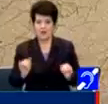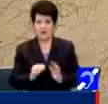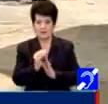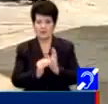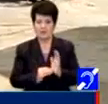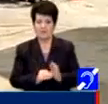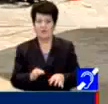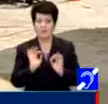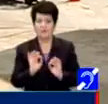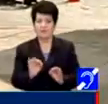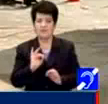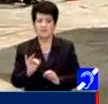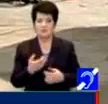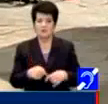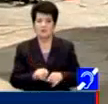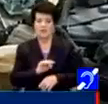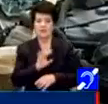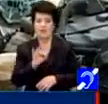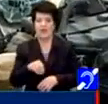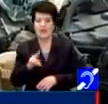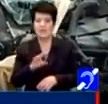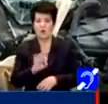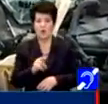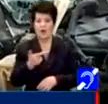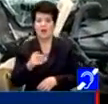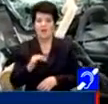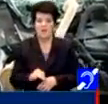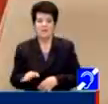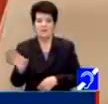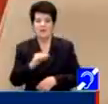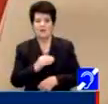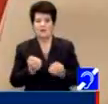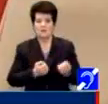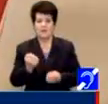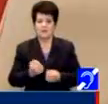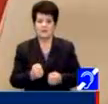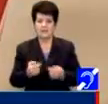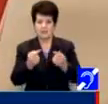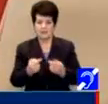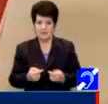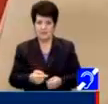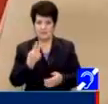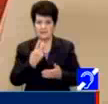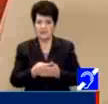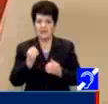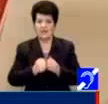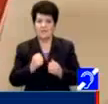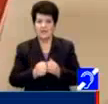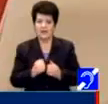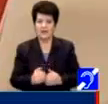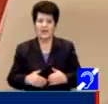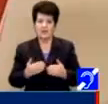anchete obiective și totodată o radiografie a întregului trecut penal al șoferiței. Să ne clarificăm și să vedem la fiecare